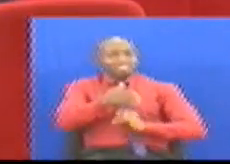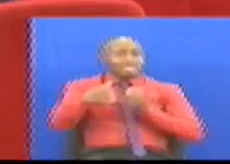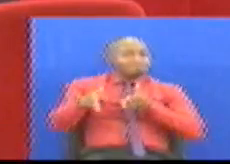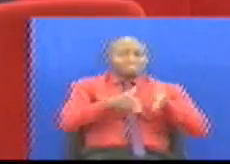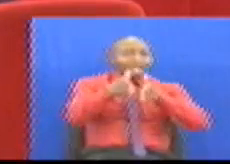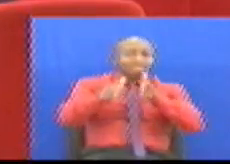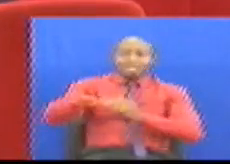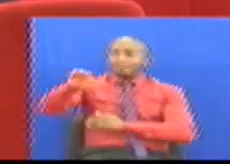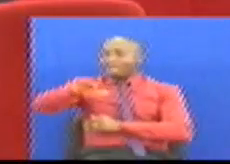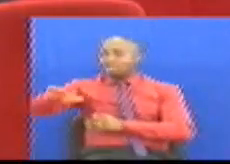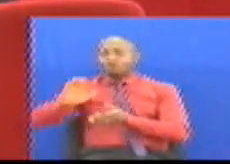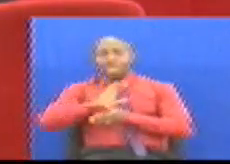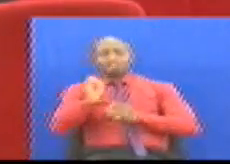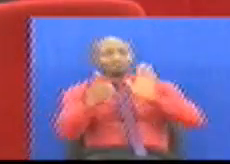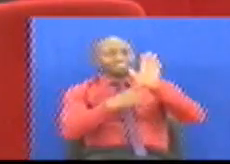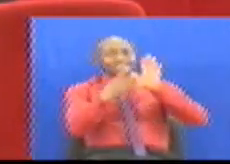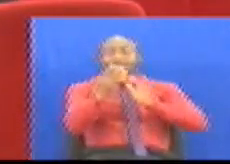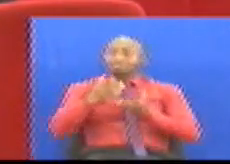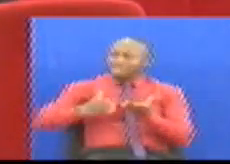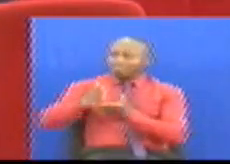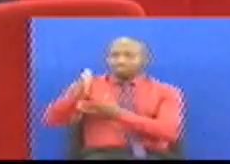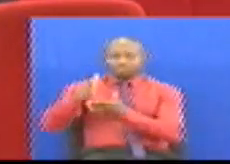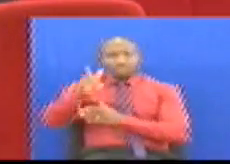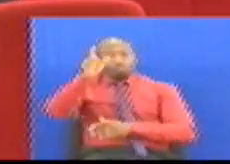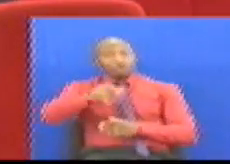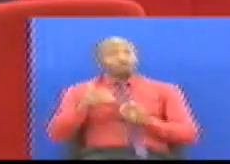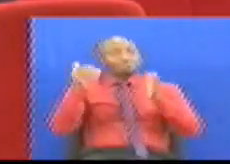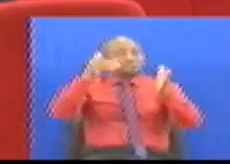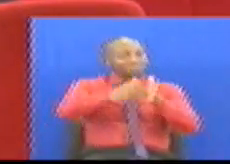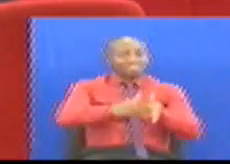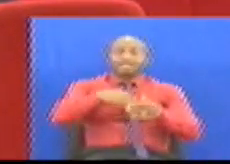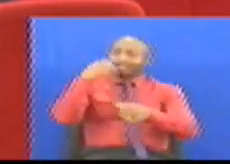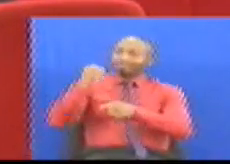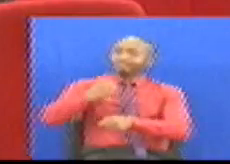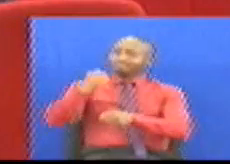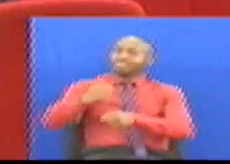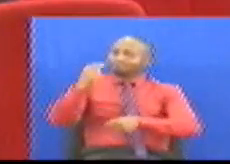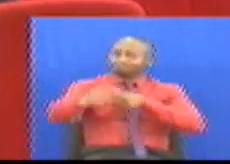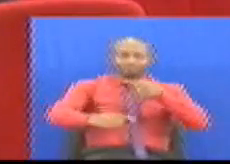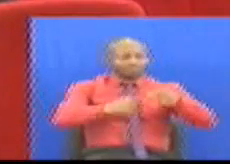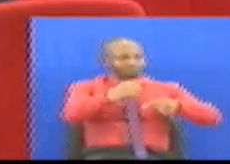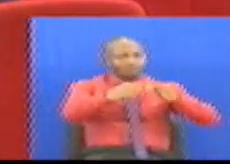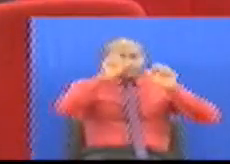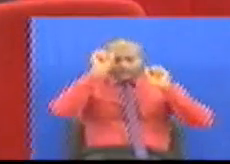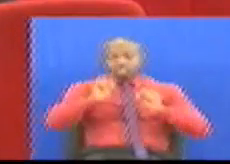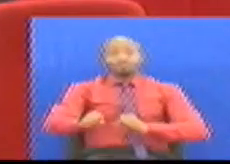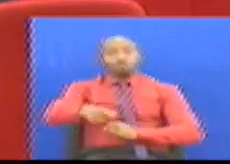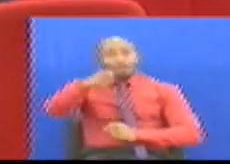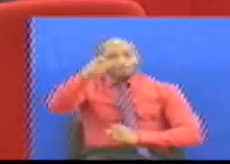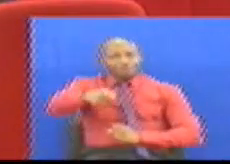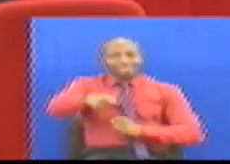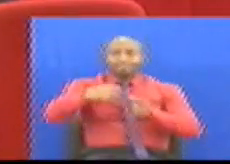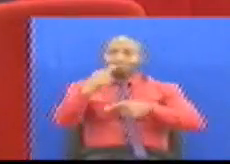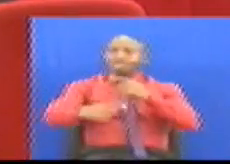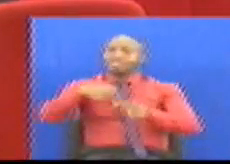vitongoji zaidi ya 64,000, Mheshimiwa Naibu Spika. Hao watu wamefika, wanafanya kazi. Kwa hiyo lazima tuwapongeze, endeleeni